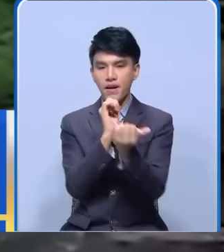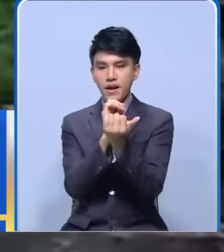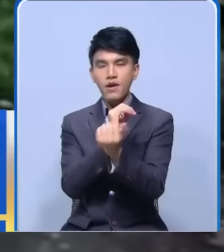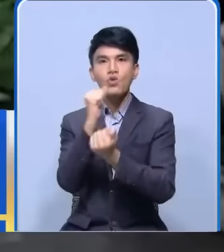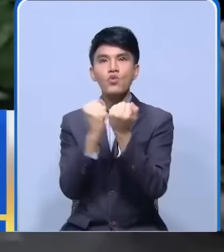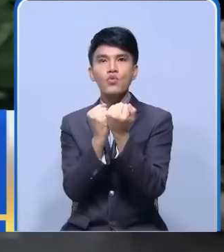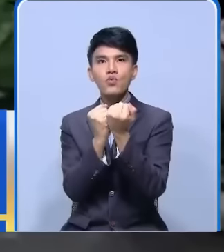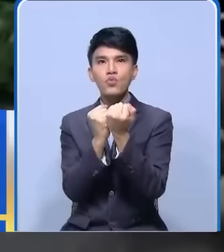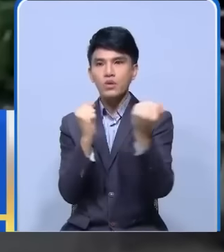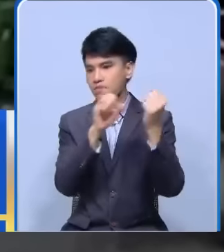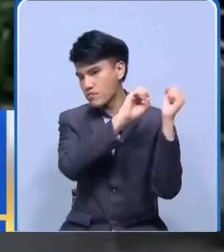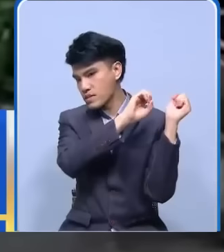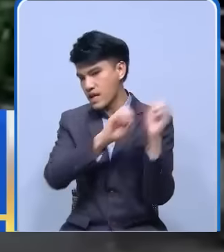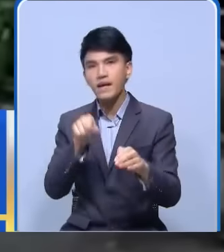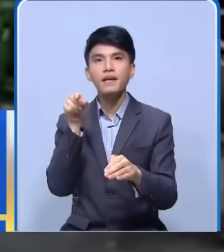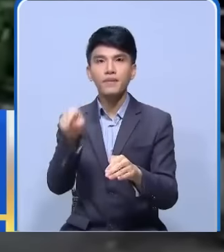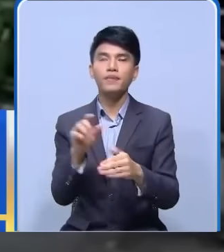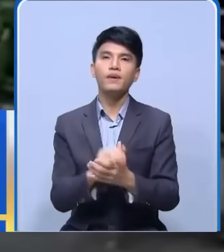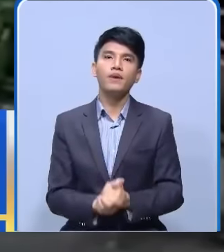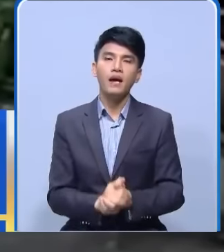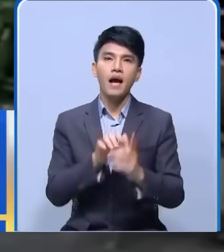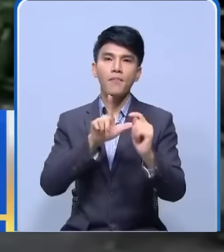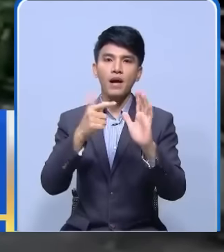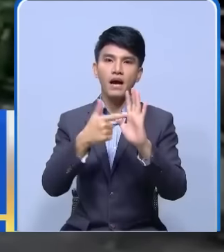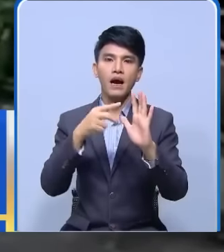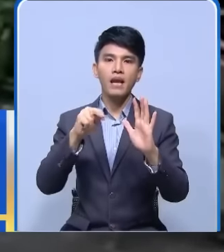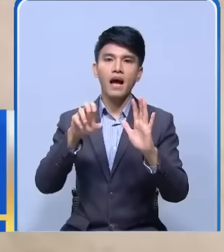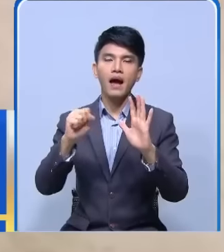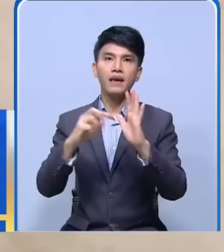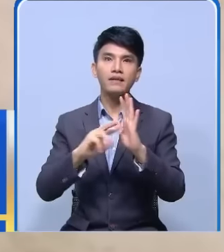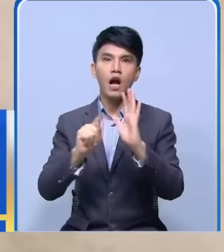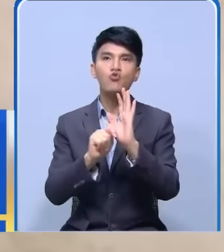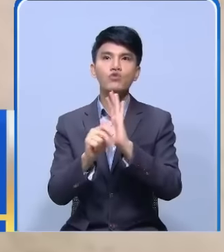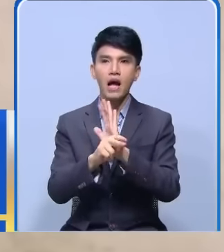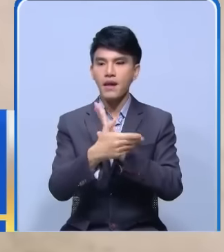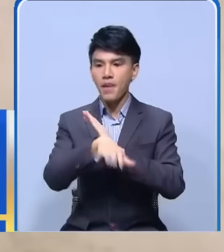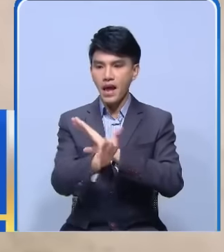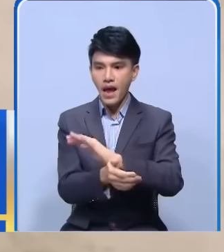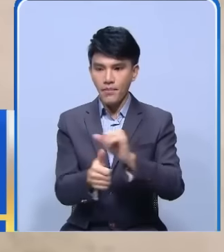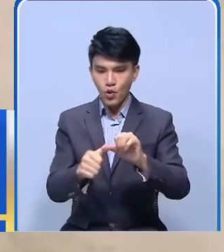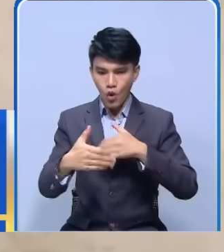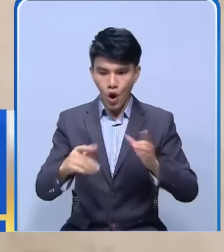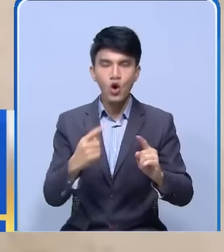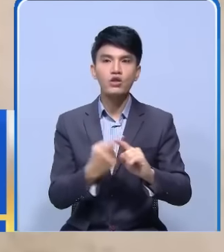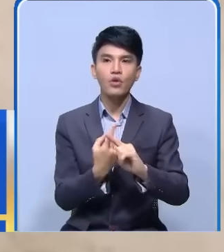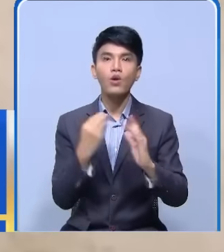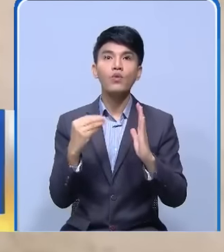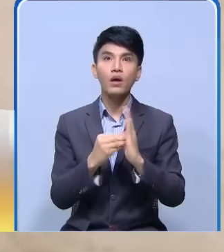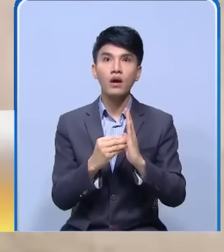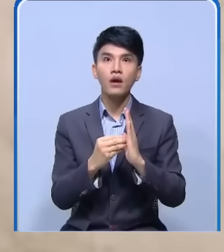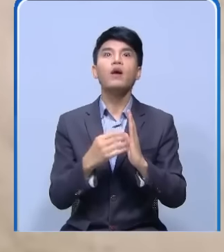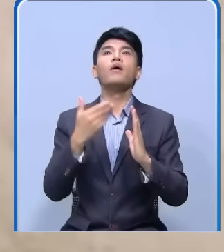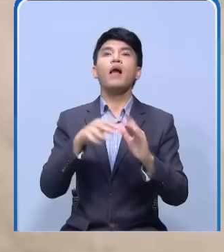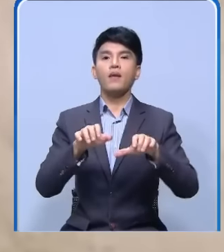ทิ้งในไร่มันสำปะหลังที่อำเภอลานสักจังหวัดอุทัยธานีก่อนหลบหนีมากบดันในห้องเช่าที่กทม.ก่อนควบคุ